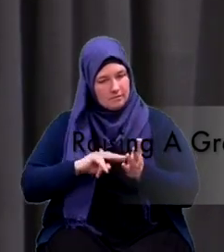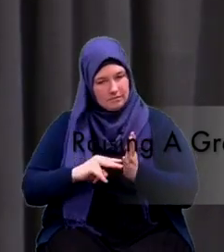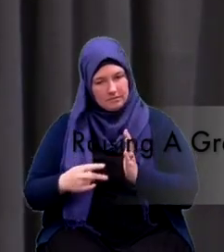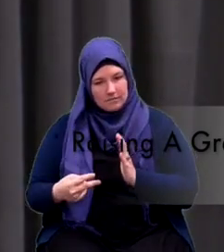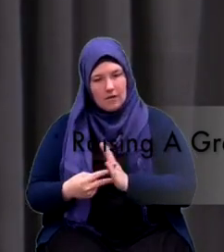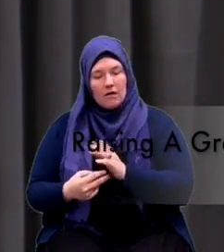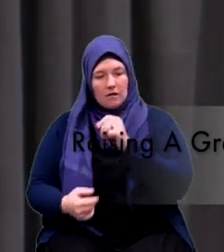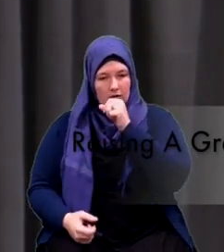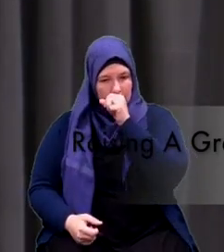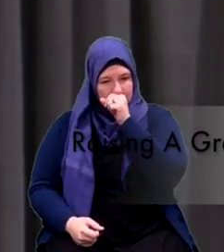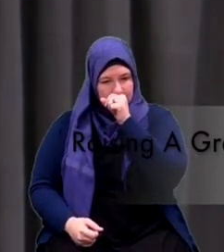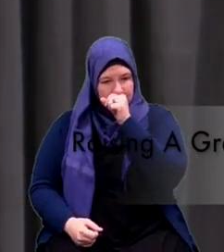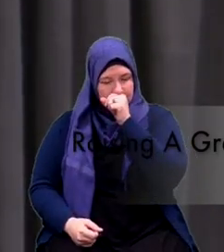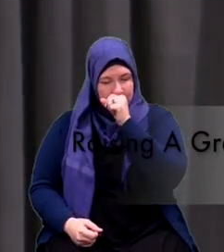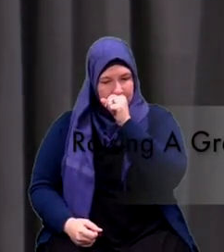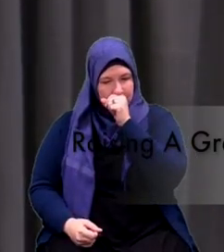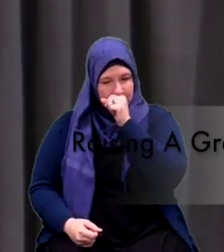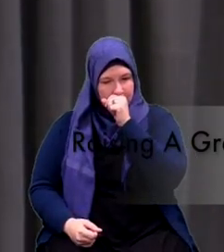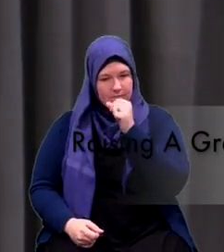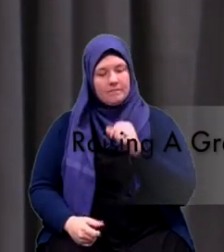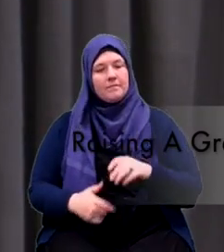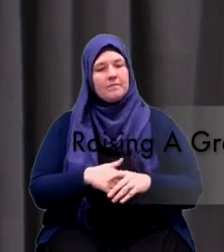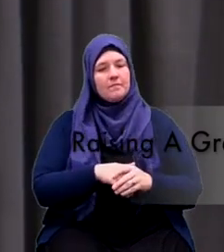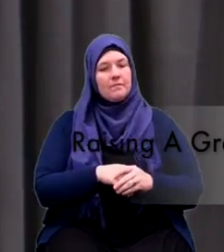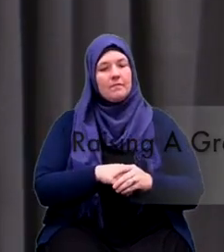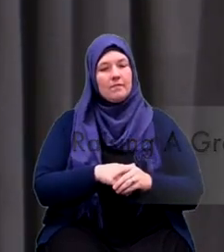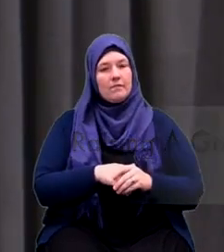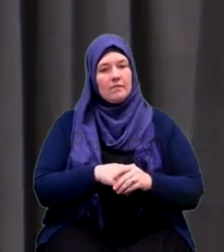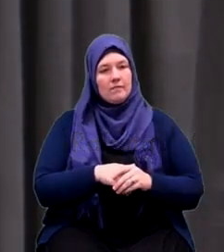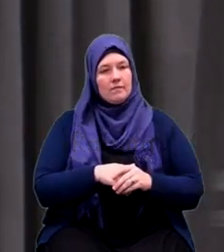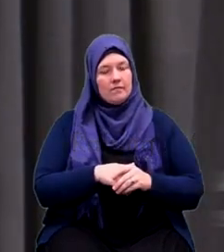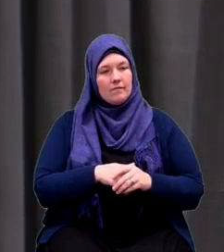القيامة حتى يسأل عن أربع.